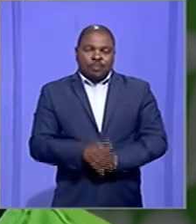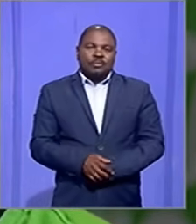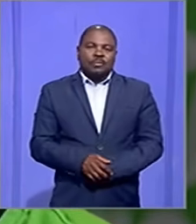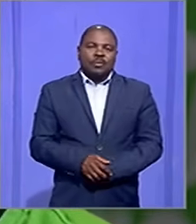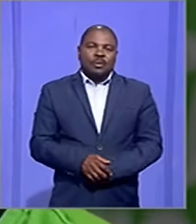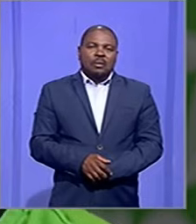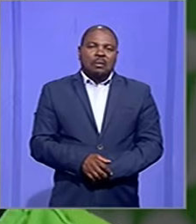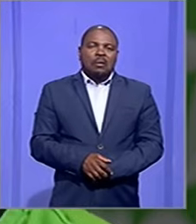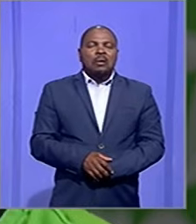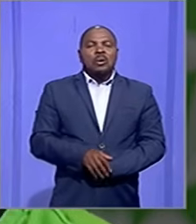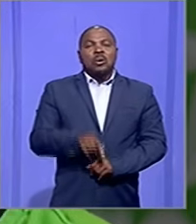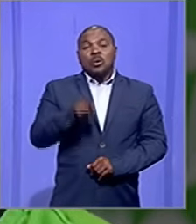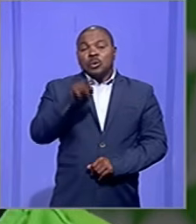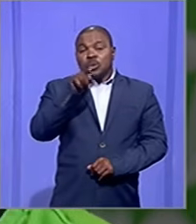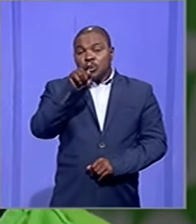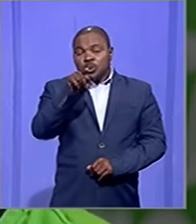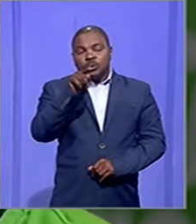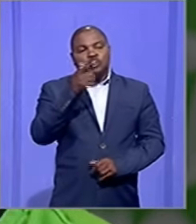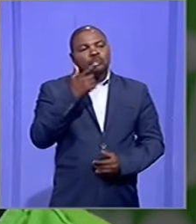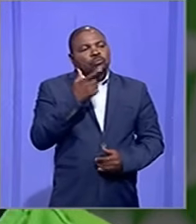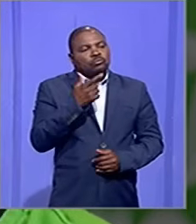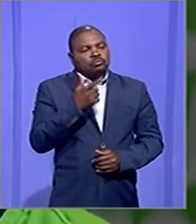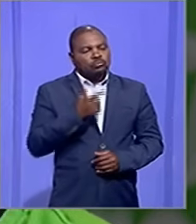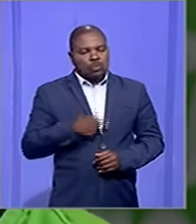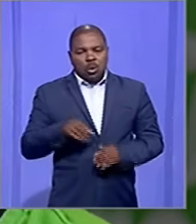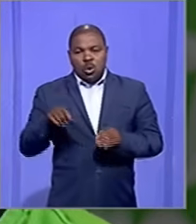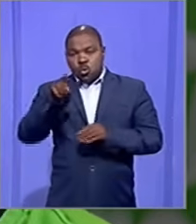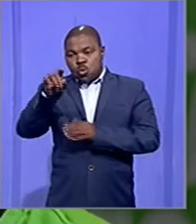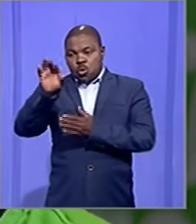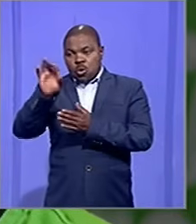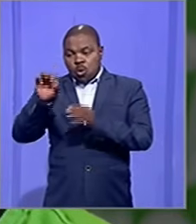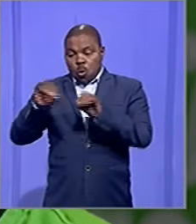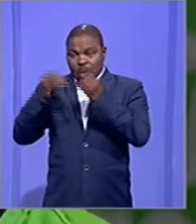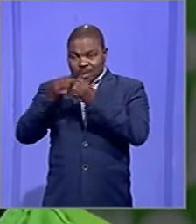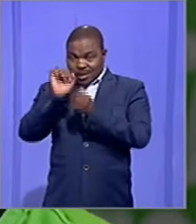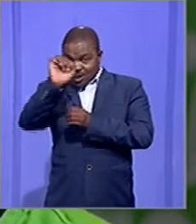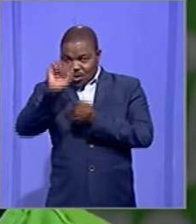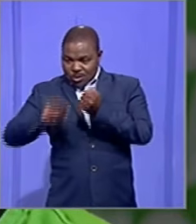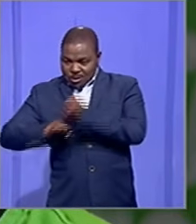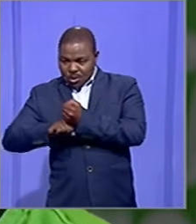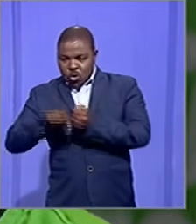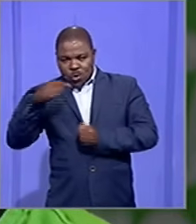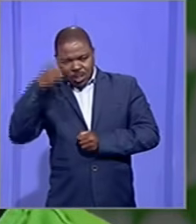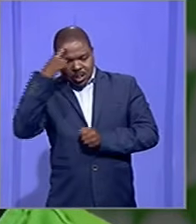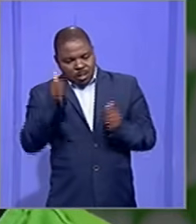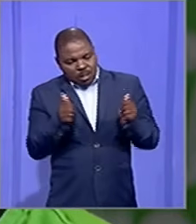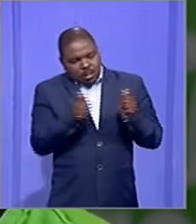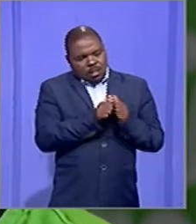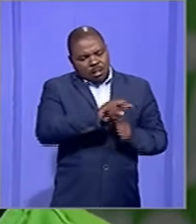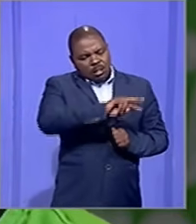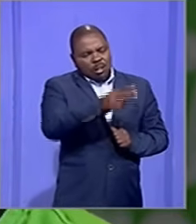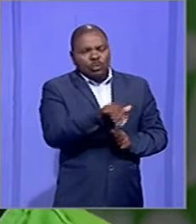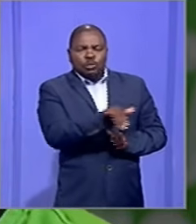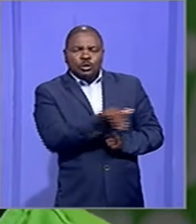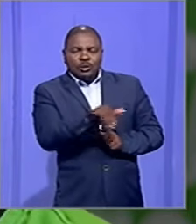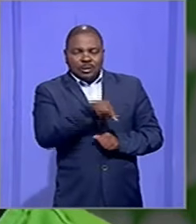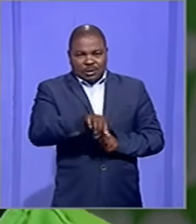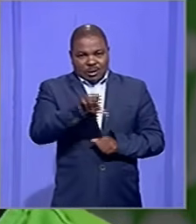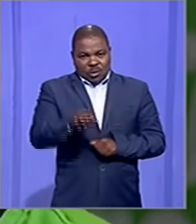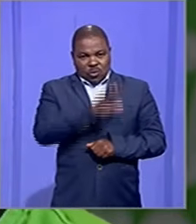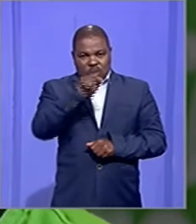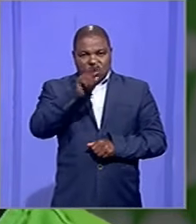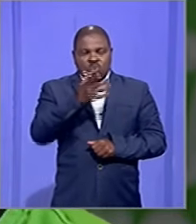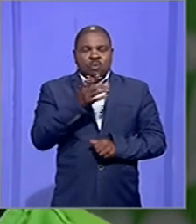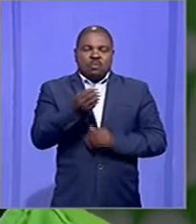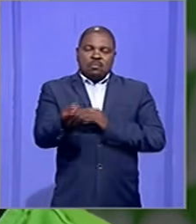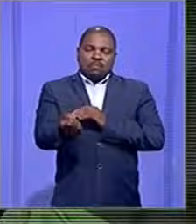go ke mokgatlo e mefeng yeo bonago e ka nyalana go lebeletše go hlaoma pušo ya mohlakanelwa ka nageng gomme maikutlo a lena